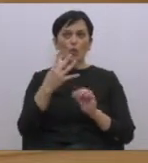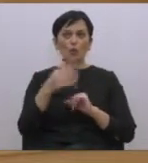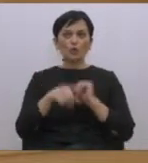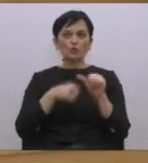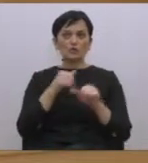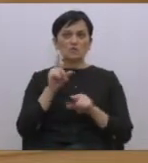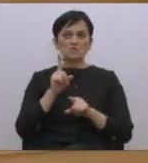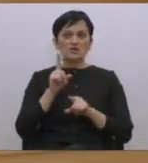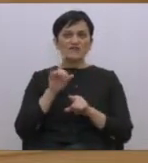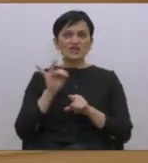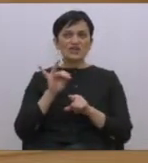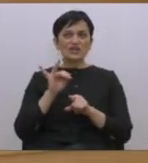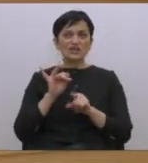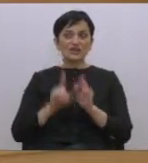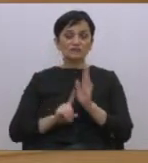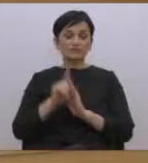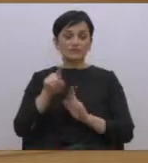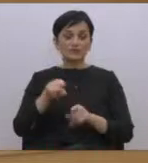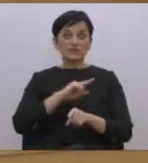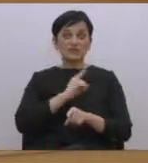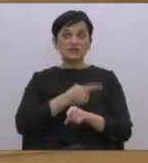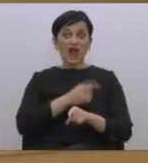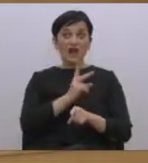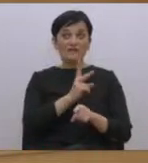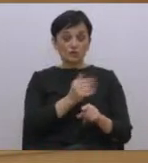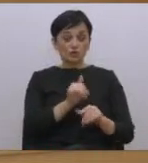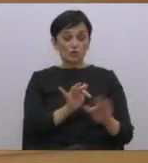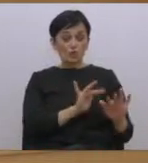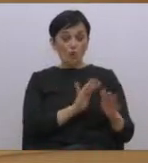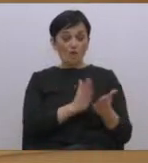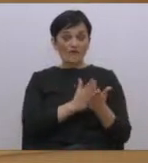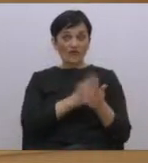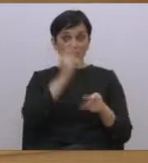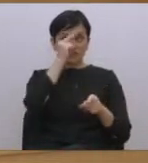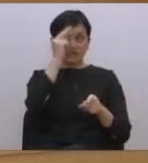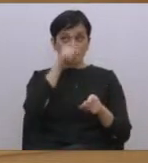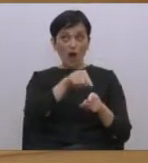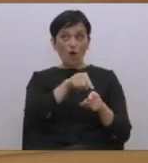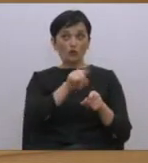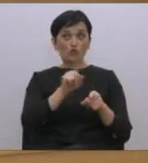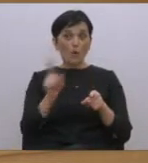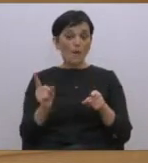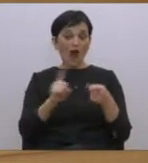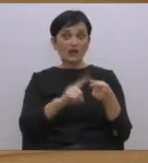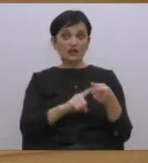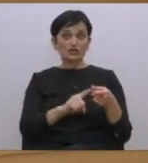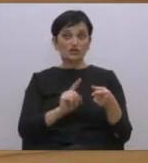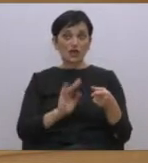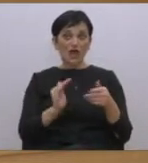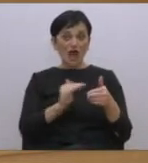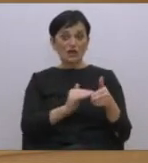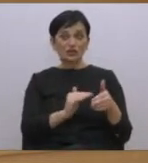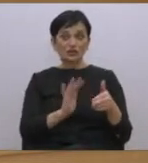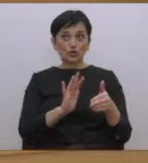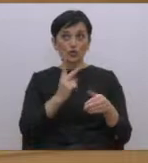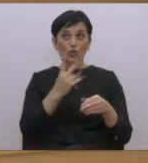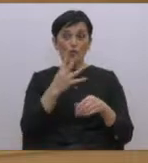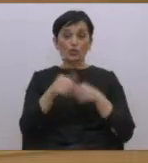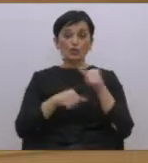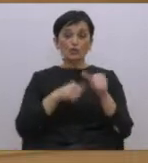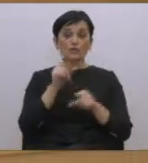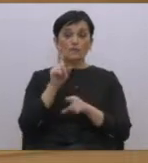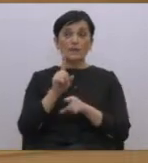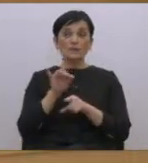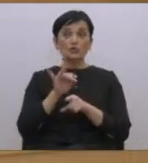hitlis birul, e în rând, ce uite, se salași, dar cu vinț mocmedia, imaze, roa, șehos. Ho. Ogon, o să hitlis birul, e în rând,